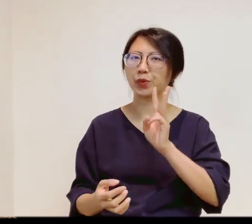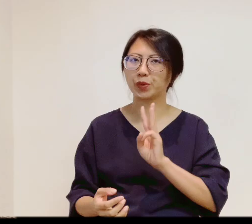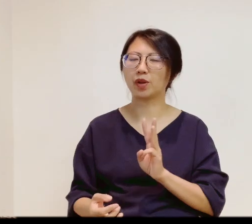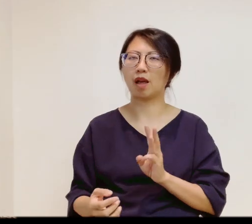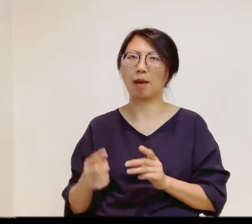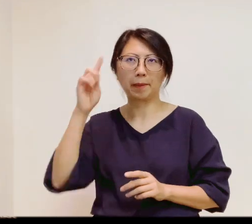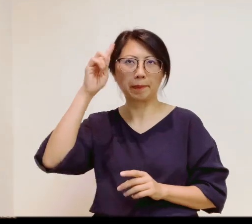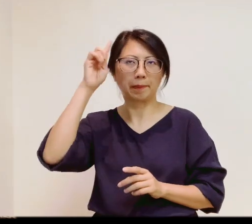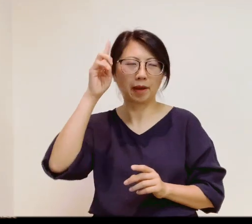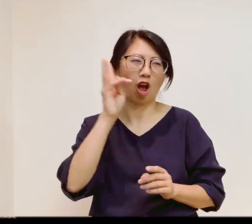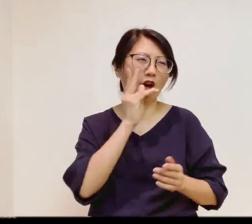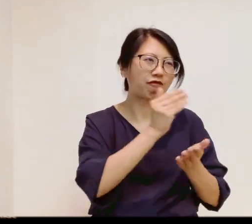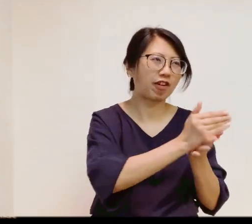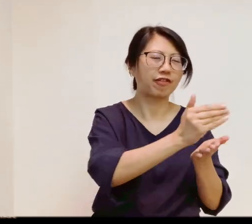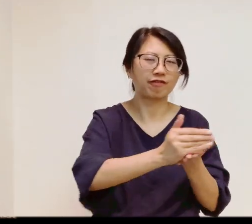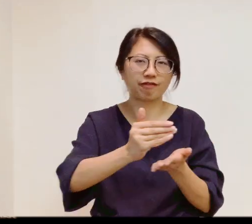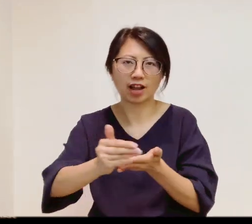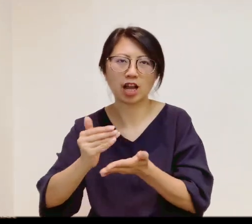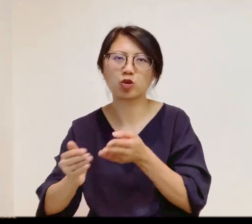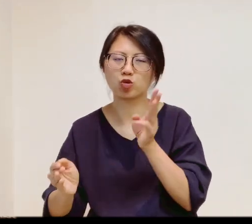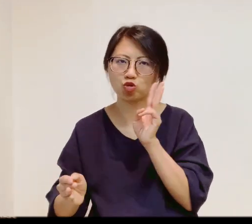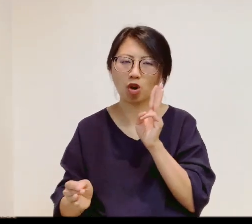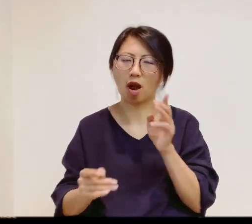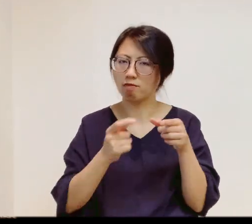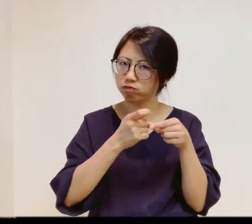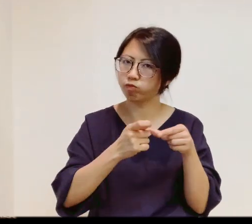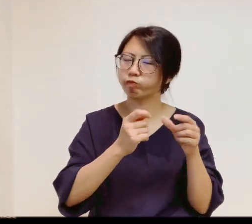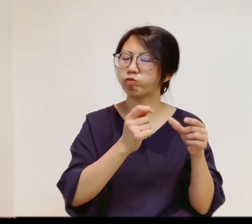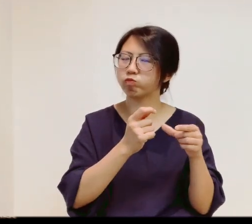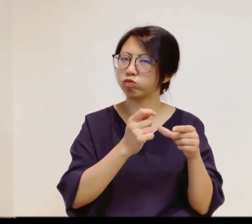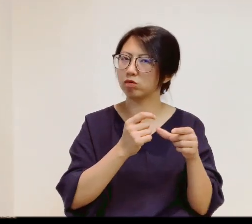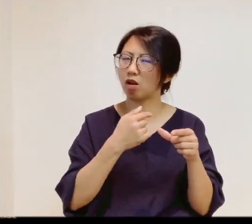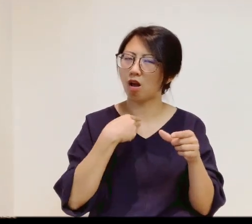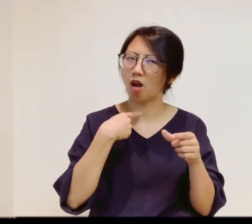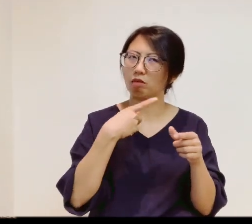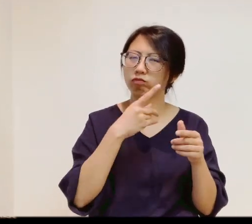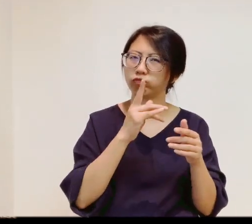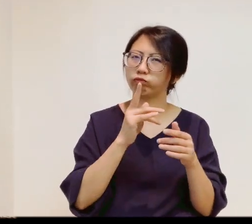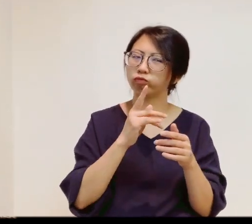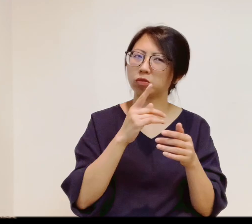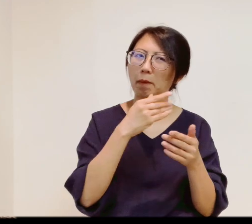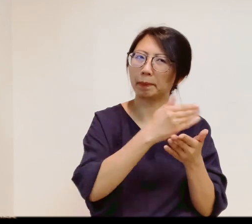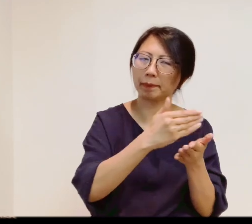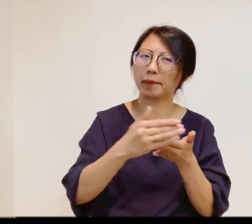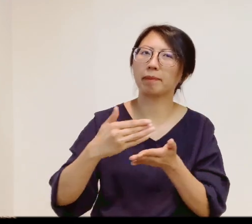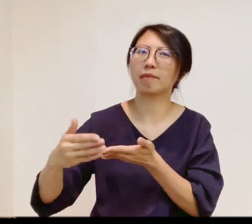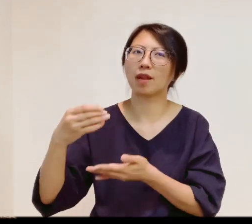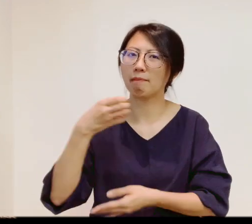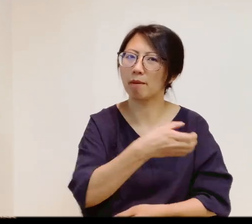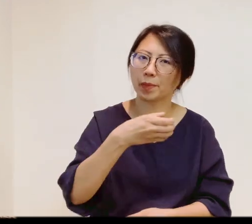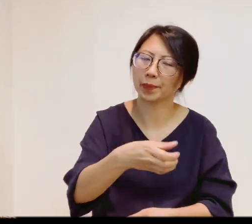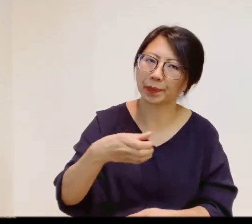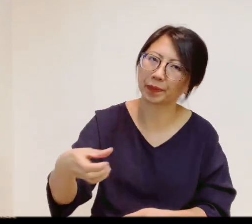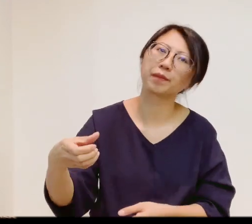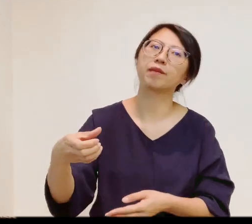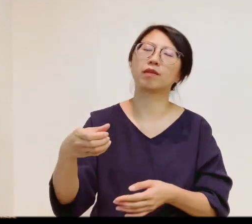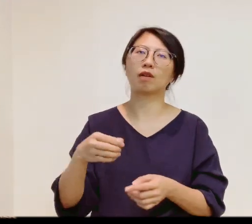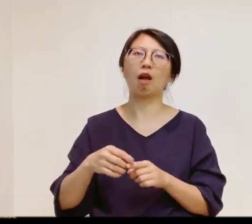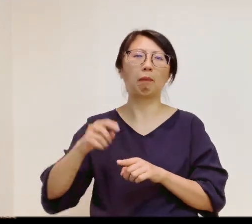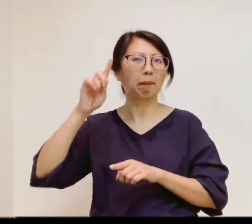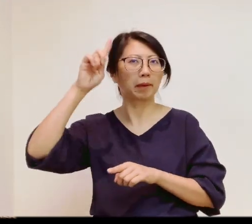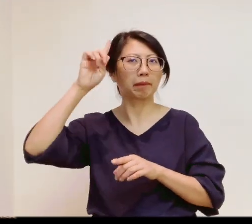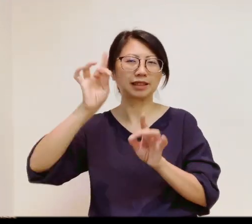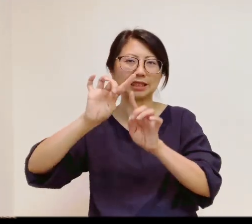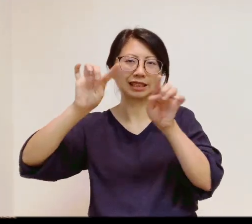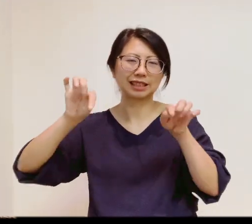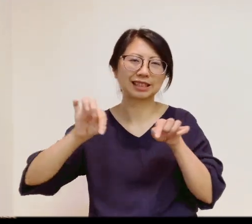唔可以多過呢一個。咁佢爸爸就做一個管理者咧，每日就去收呢啲嗰張紙，咁就分配一杯水俾佢。咁第二日咧再俾